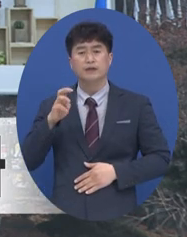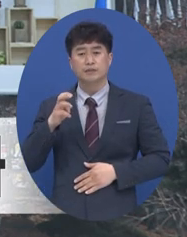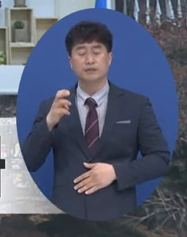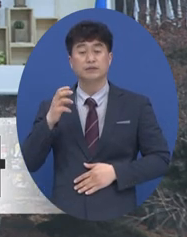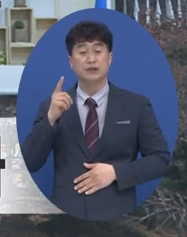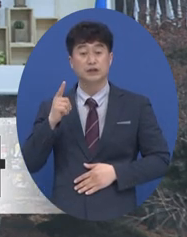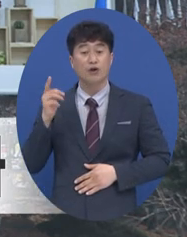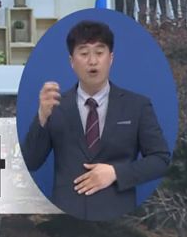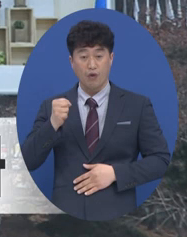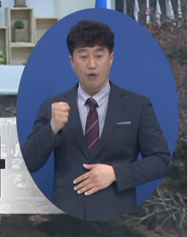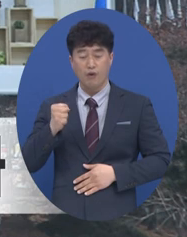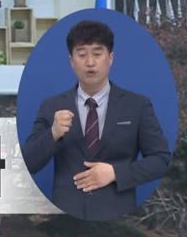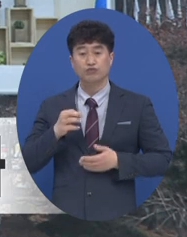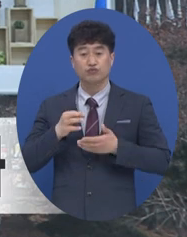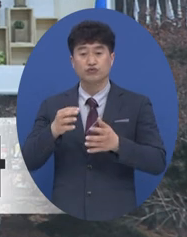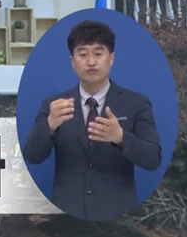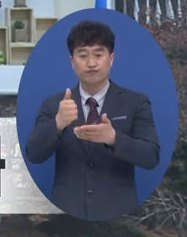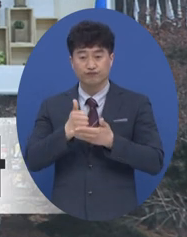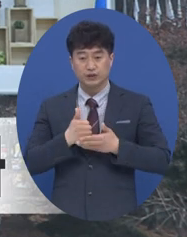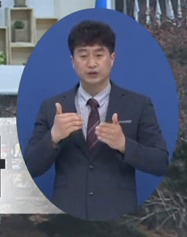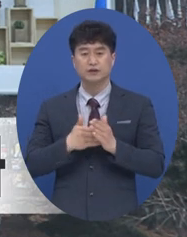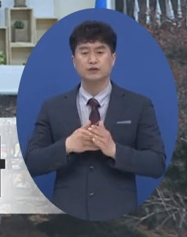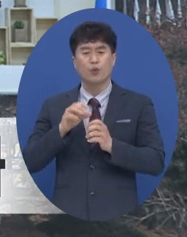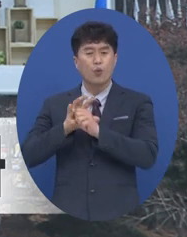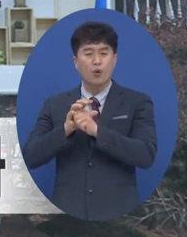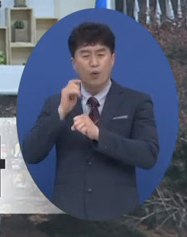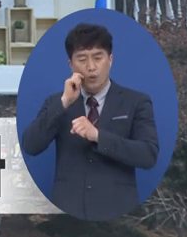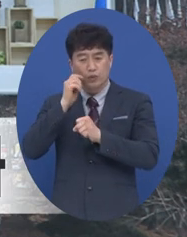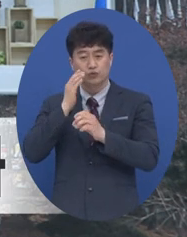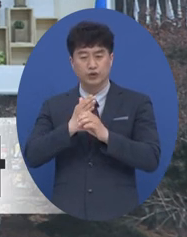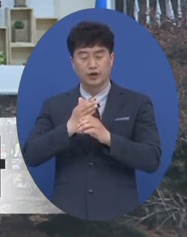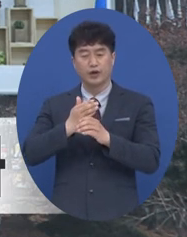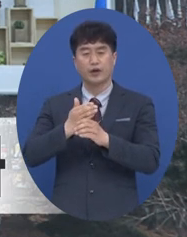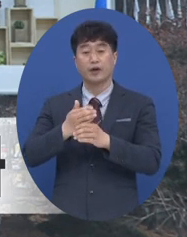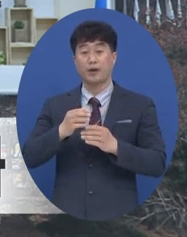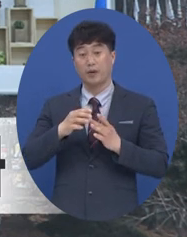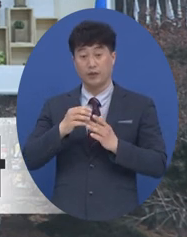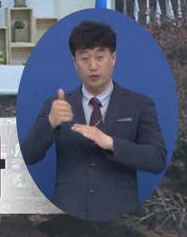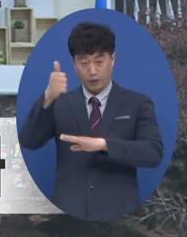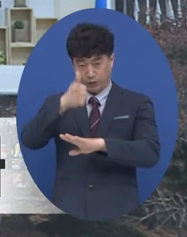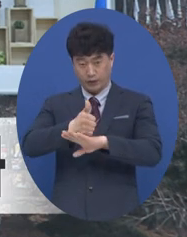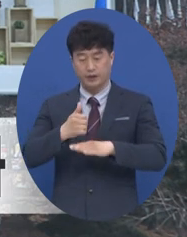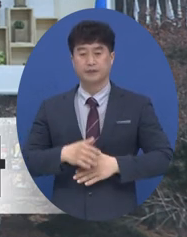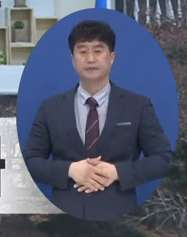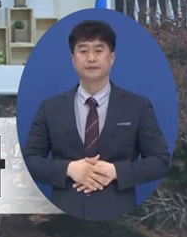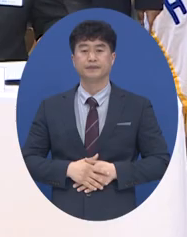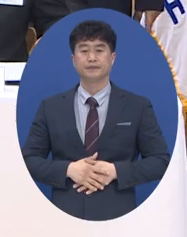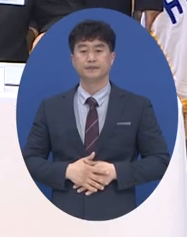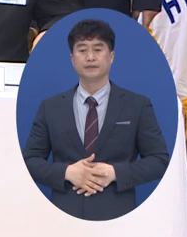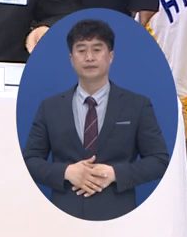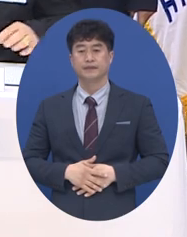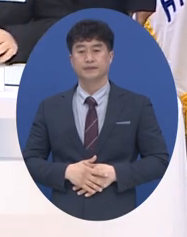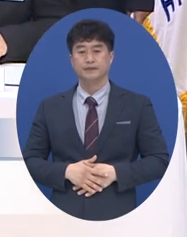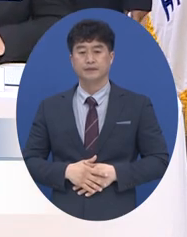나타났습니다. 코로나19라는 악재 속에서 얻어낸 성과라 의미가 있습니다. 최지연 기자입니다.